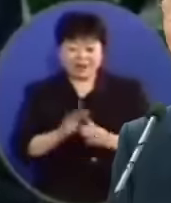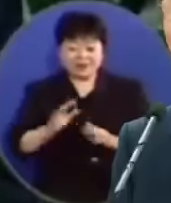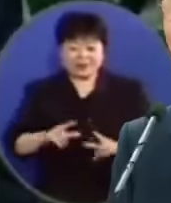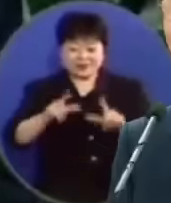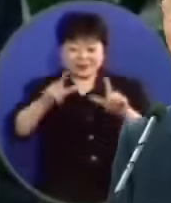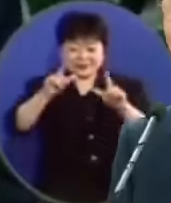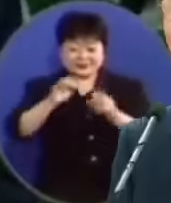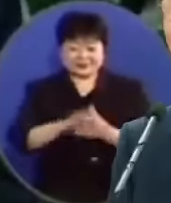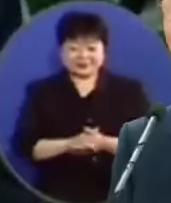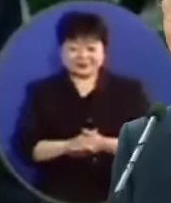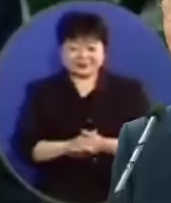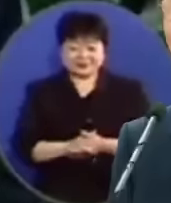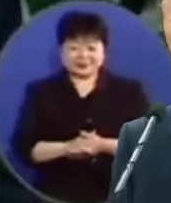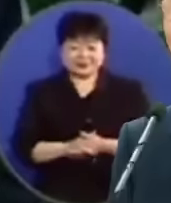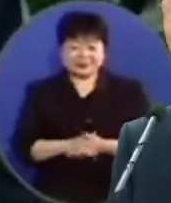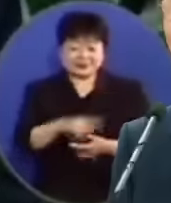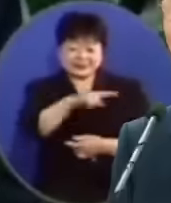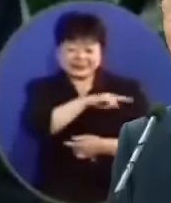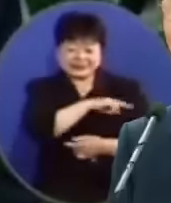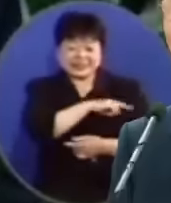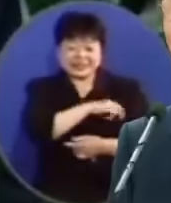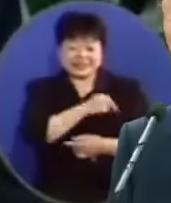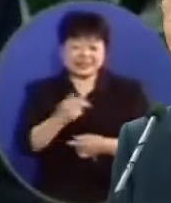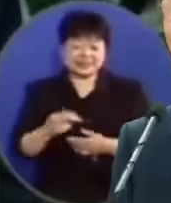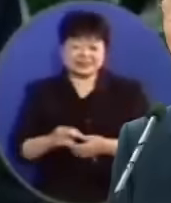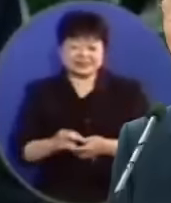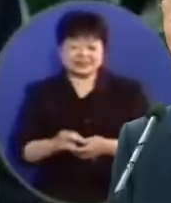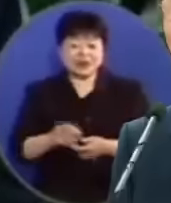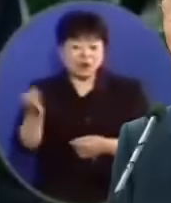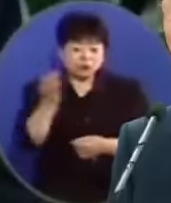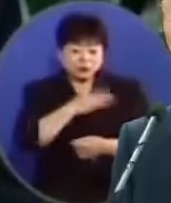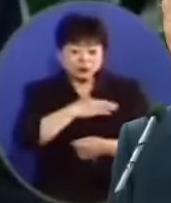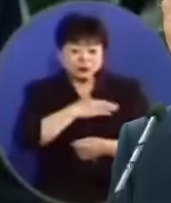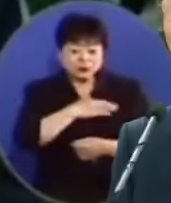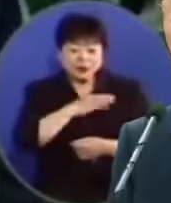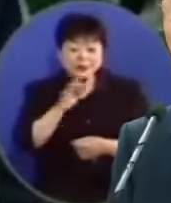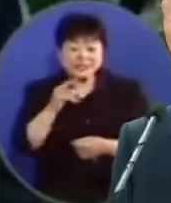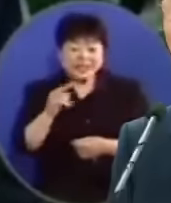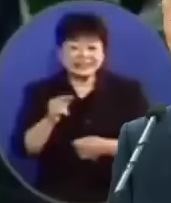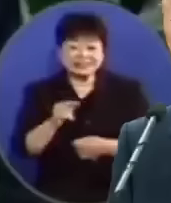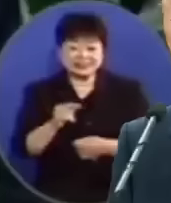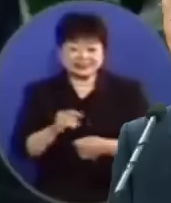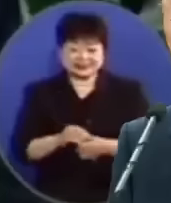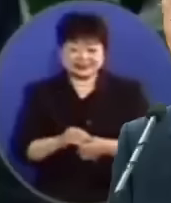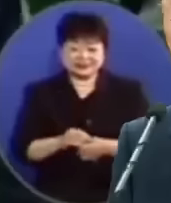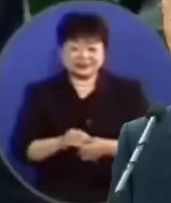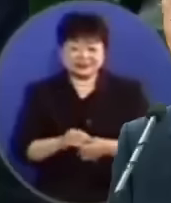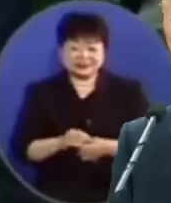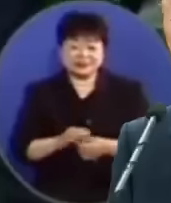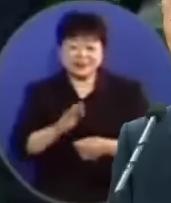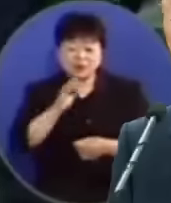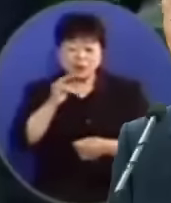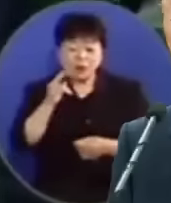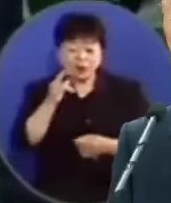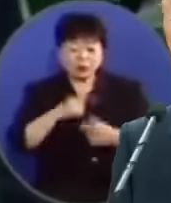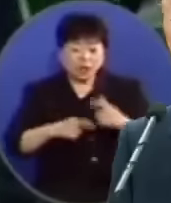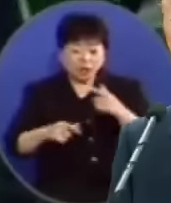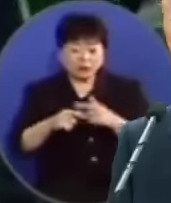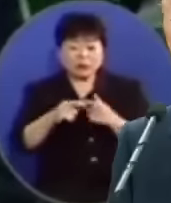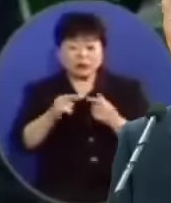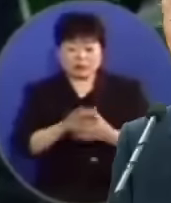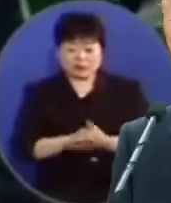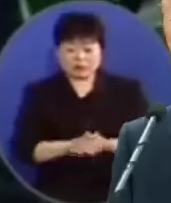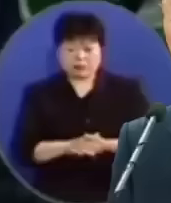오늘날 최대의 부자라고 하는 빌 게이츠의 재산이 록펠러가 가진 것의 두 배 정도라고 하니 록펠러가